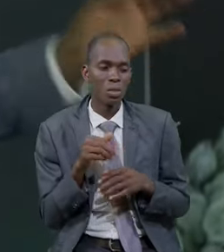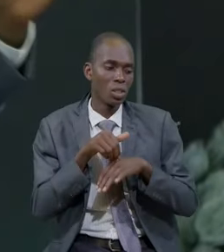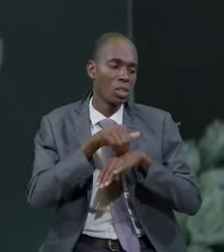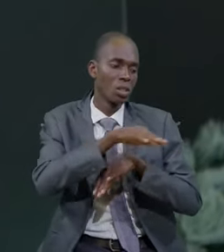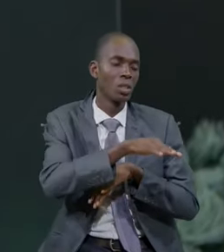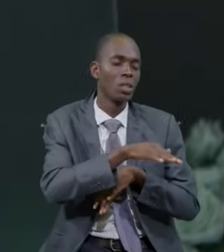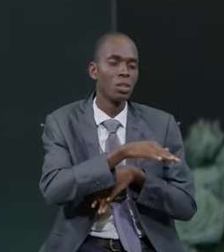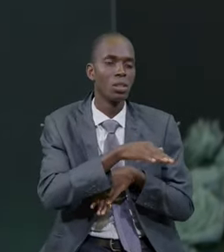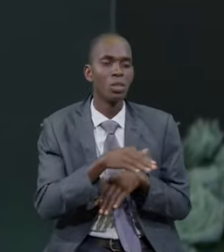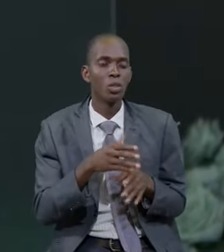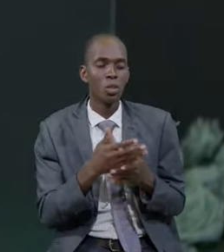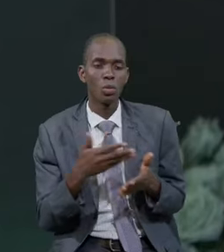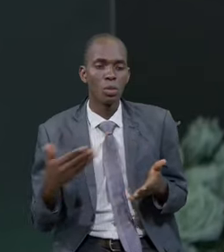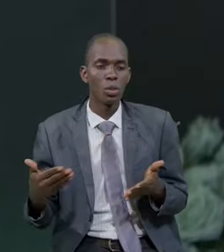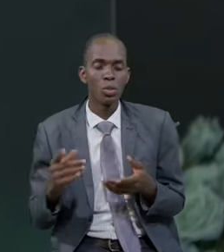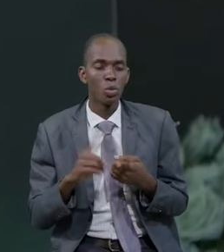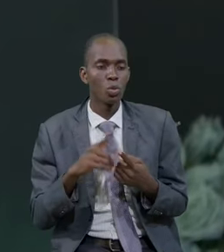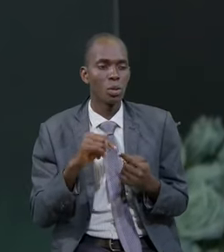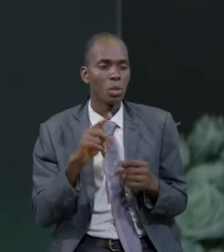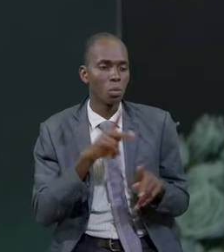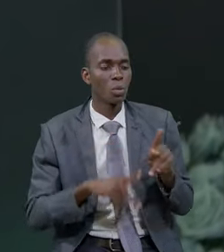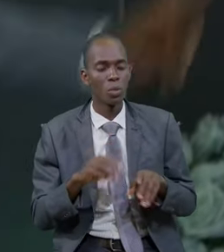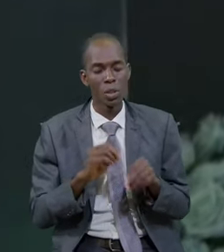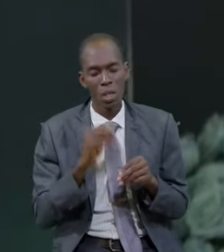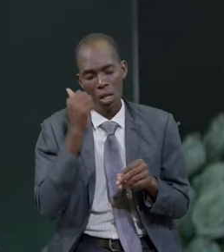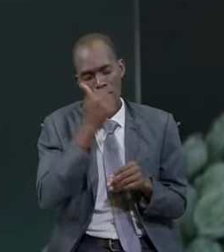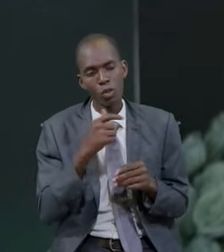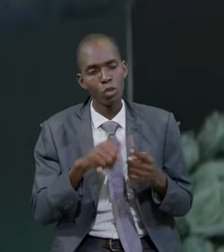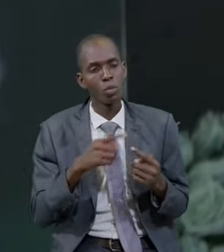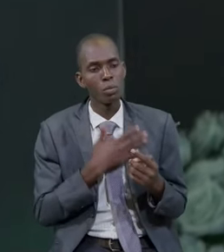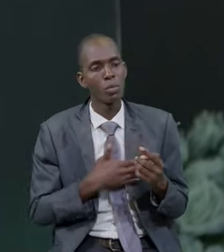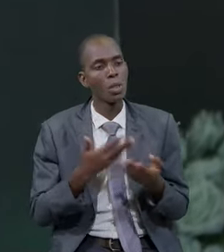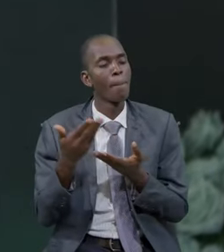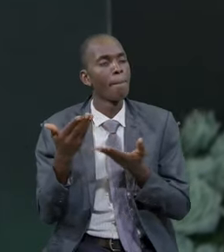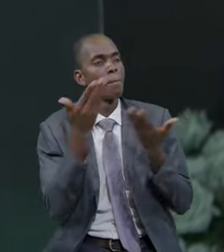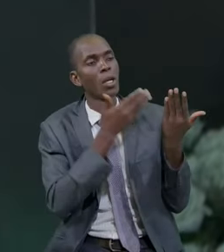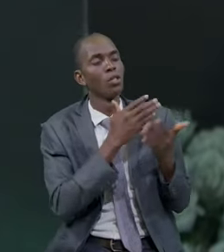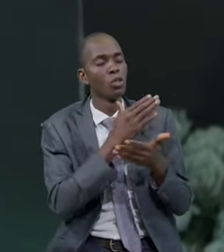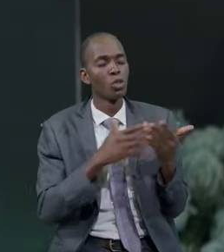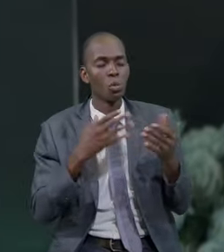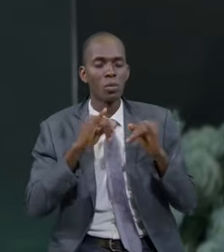à la maison pour dire qu'on leur envoie des charbons, des talismans. Je leur parle, même s'ils sont à